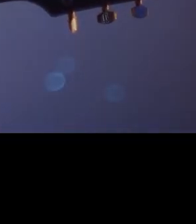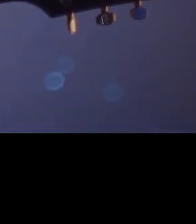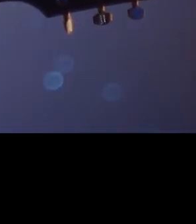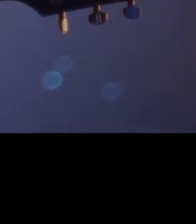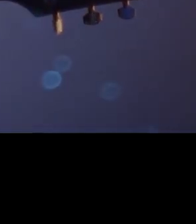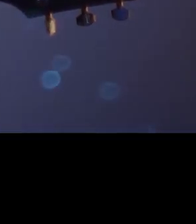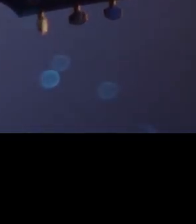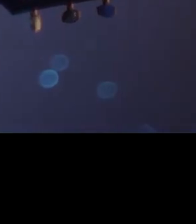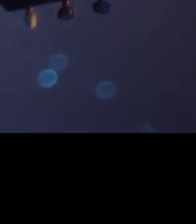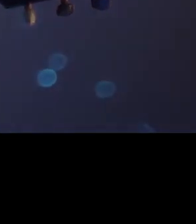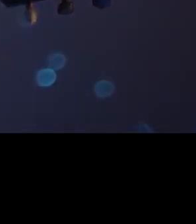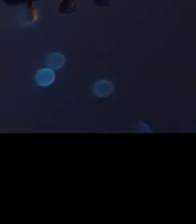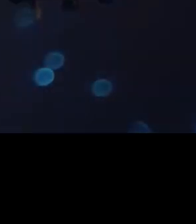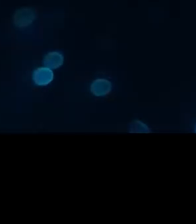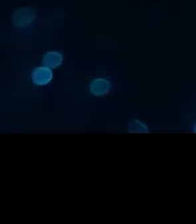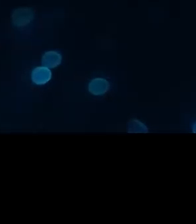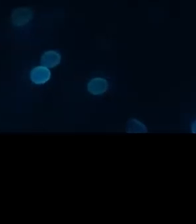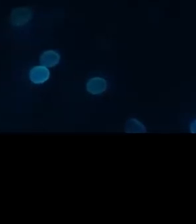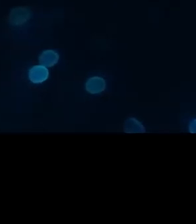vidjeti sve.